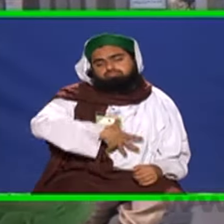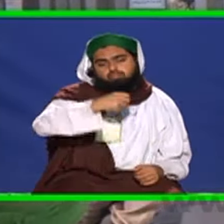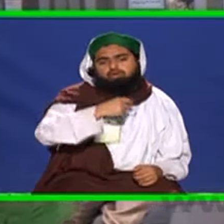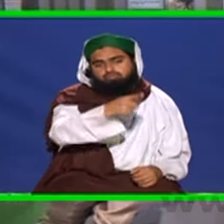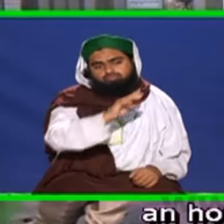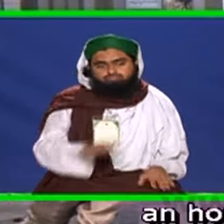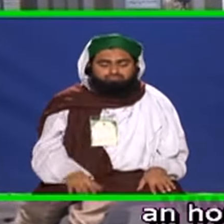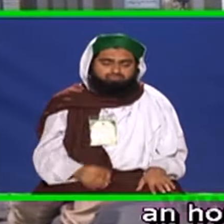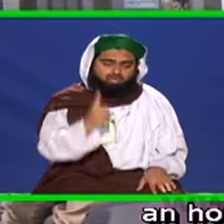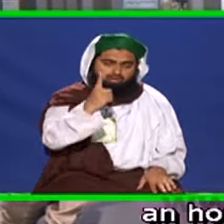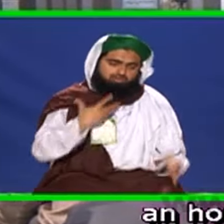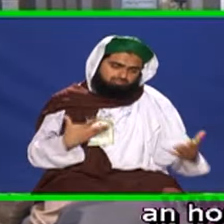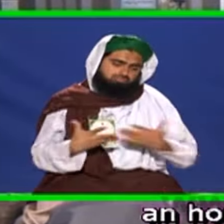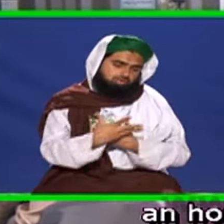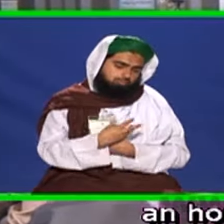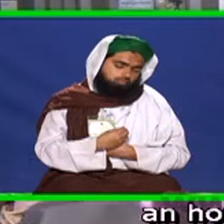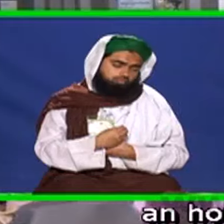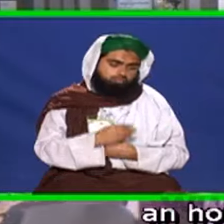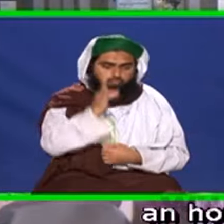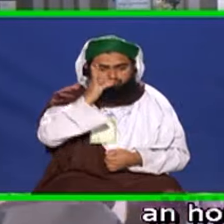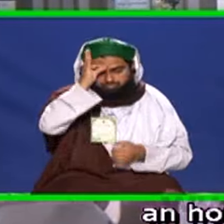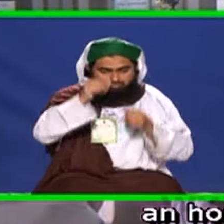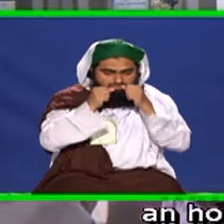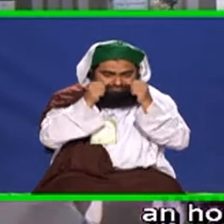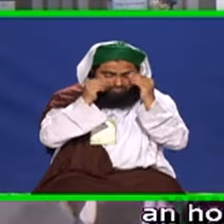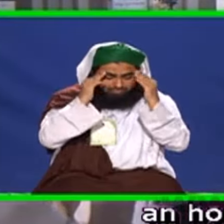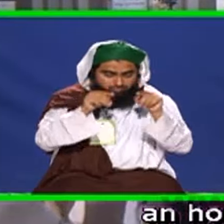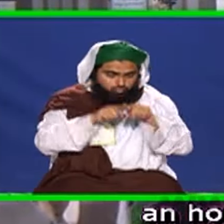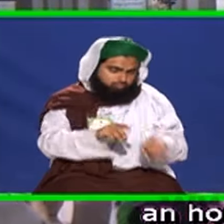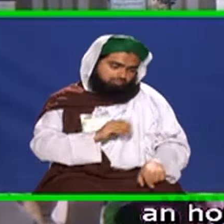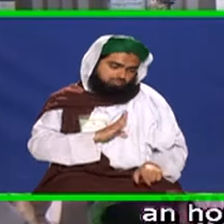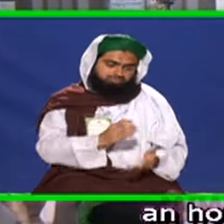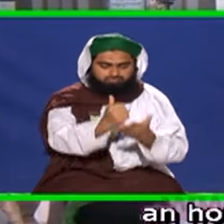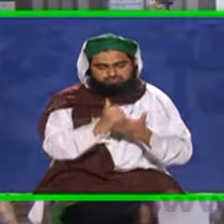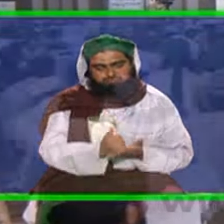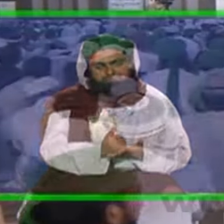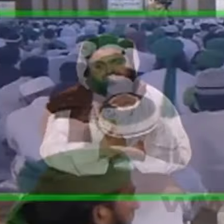پیارے حدیث صلی اللہ تعالیٰ علیہ وسلم کی سنت پر عمل کرنے کی توفیق عطا فرمائے.